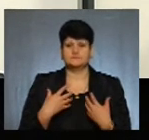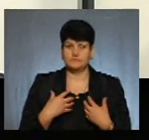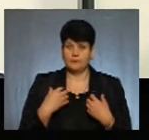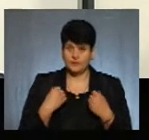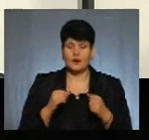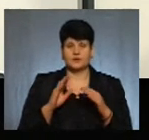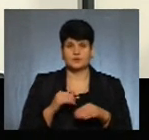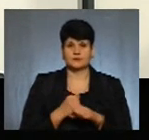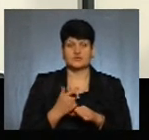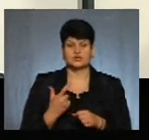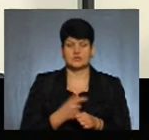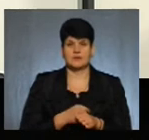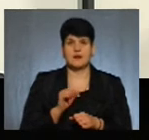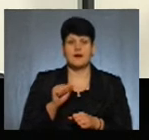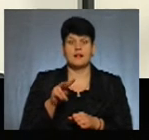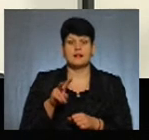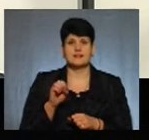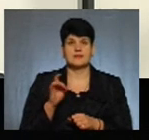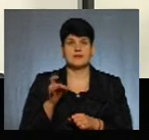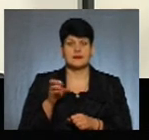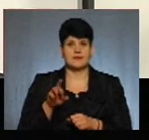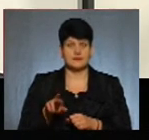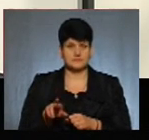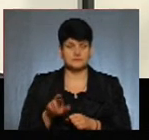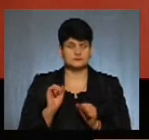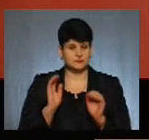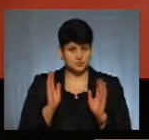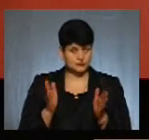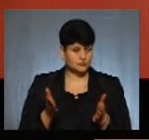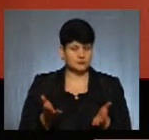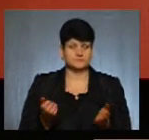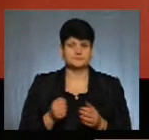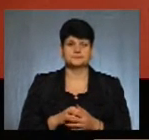провести щеплення. Алергічна реакція на компоненти вакцини,